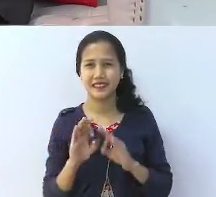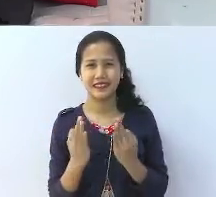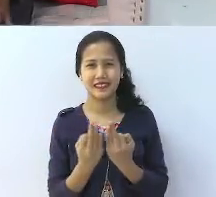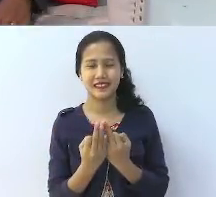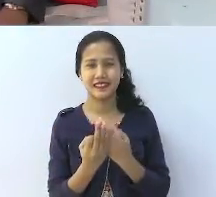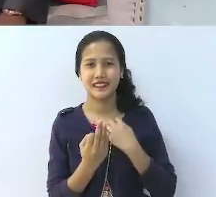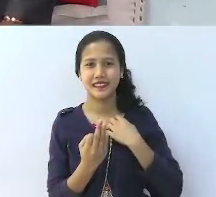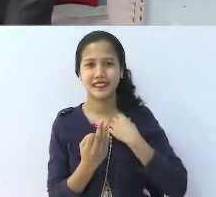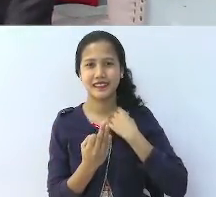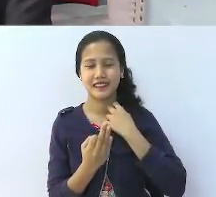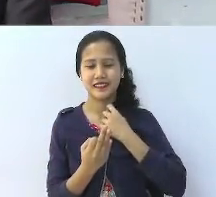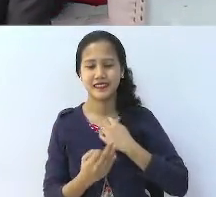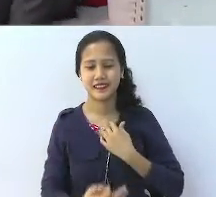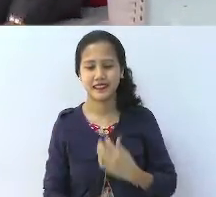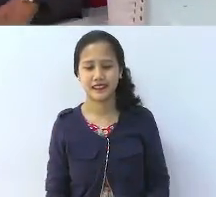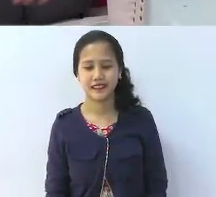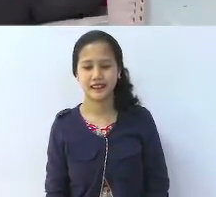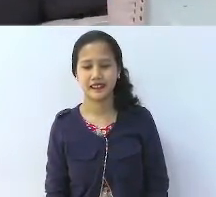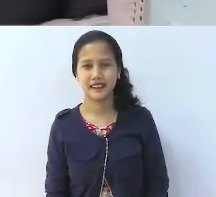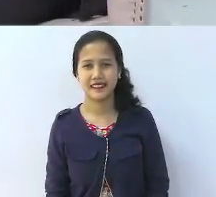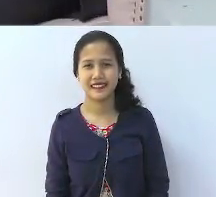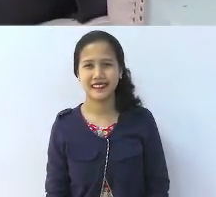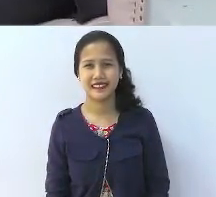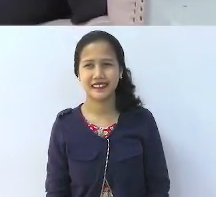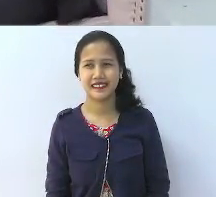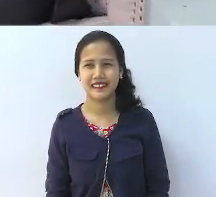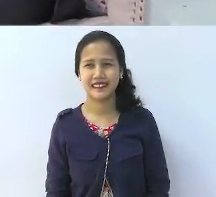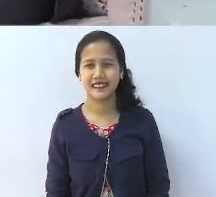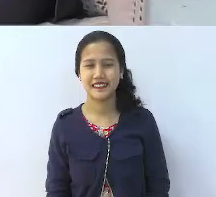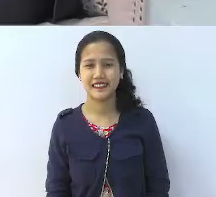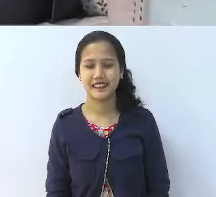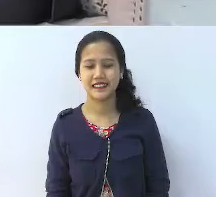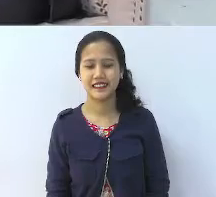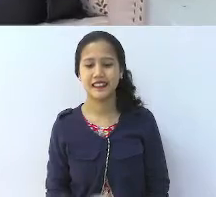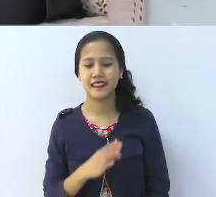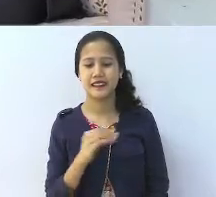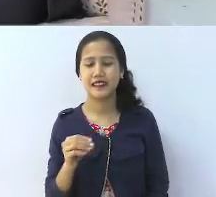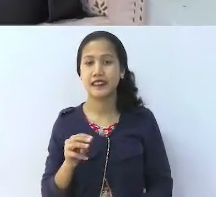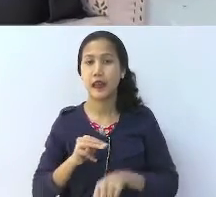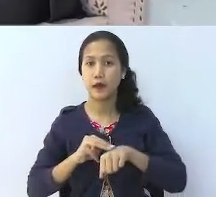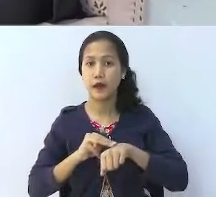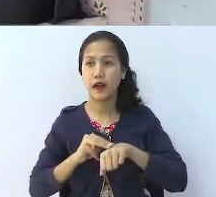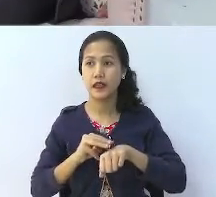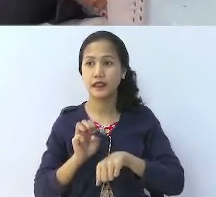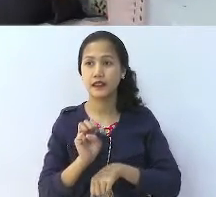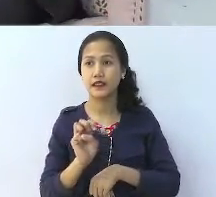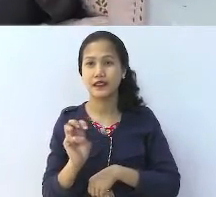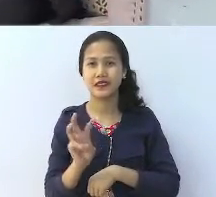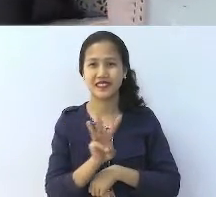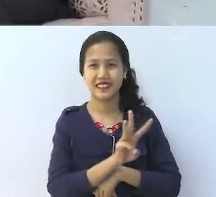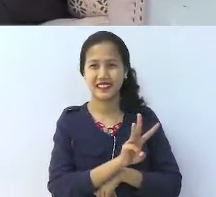ang mga area leaders. Oo, ang East family. Siya lang po ang nandito at ang